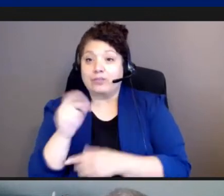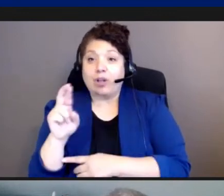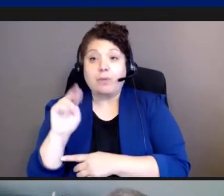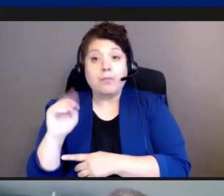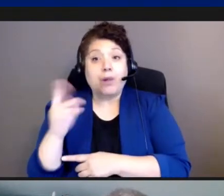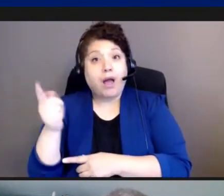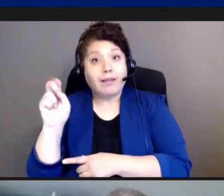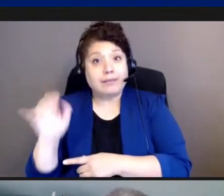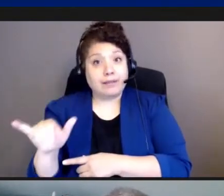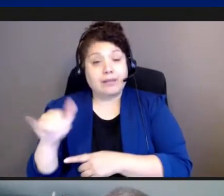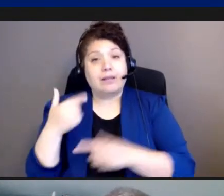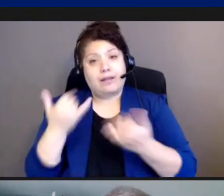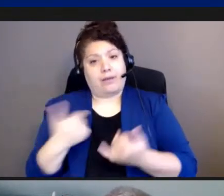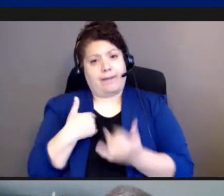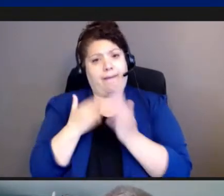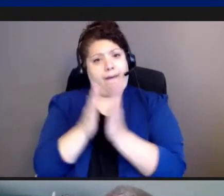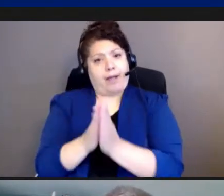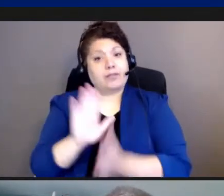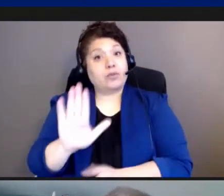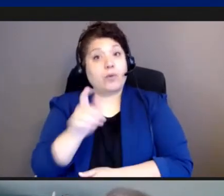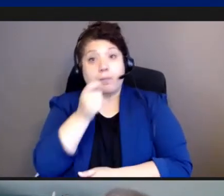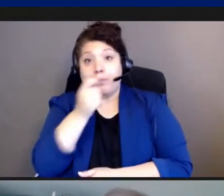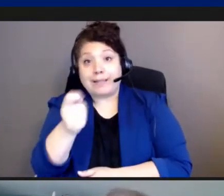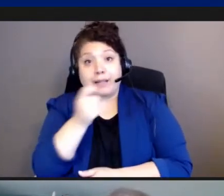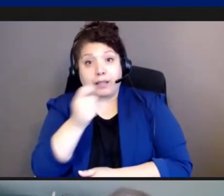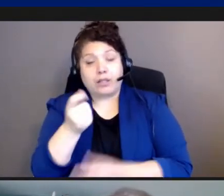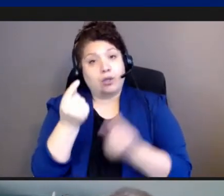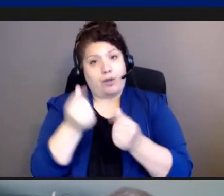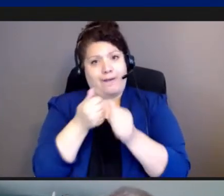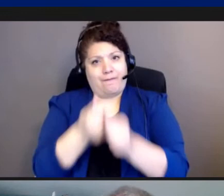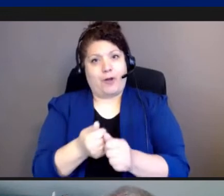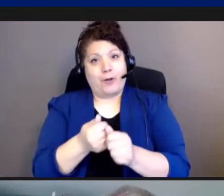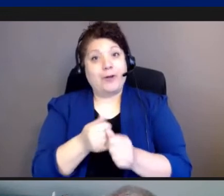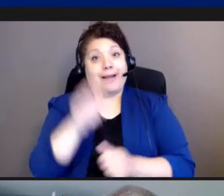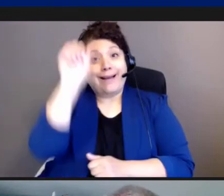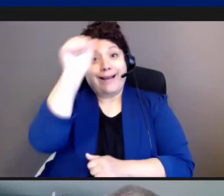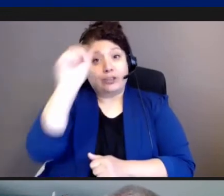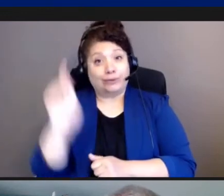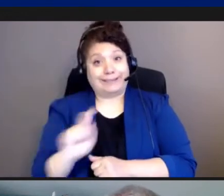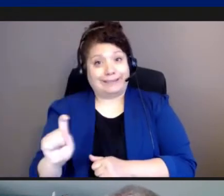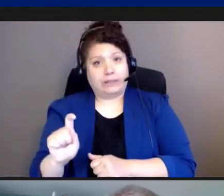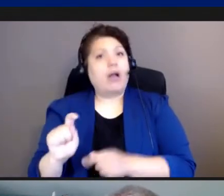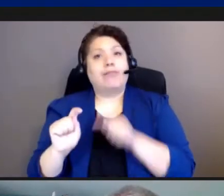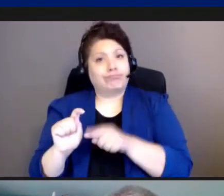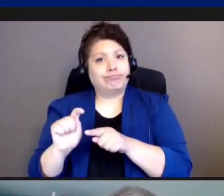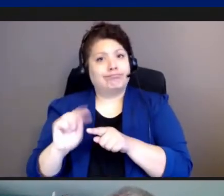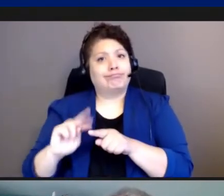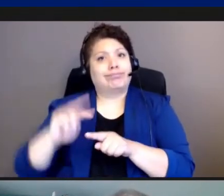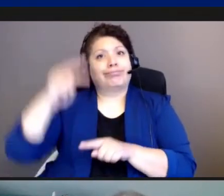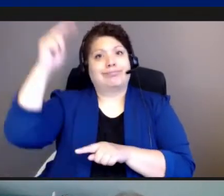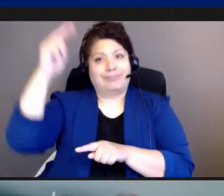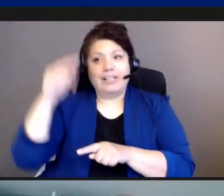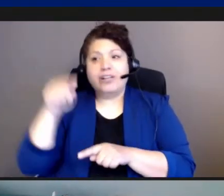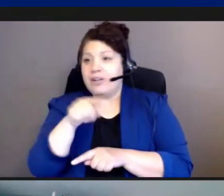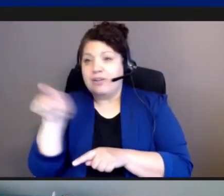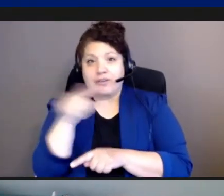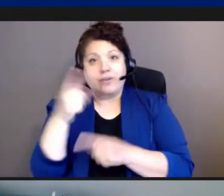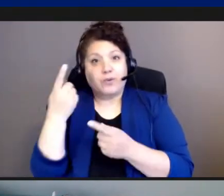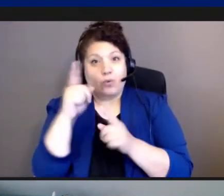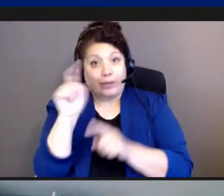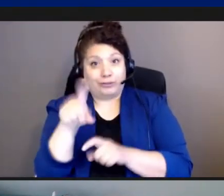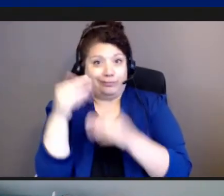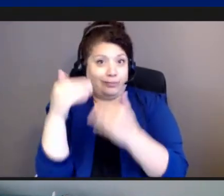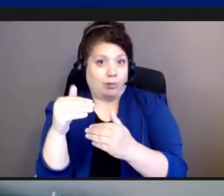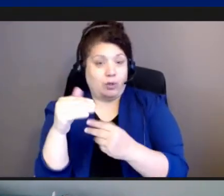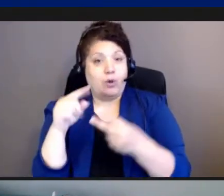now invite each media agency in reverse alphabetical order today to ask their question. Please remember you have 1 question and 1 follow-up.